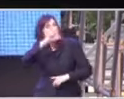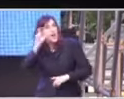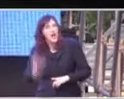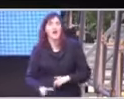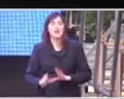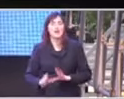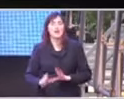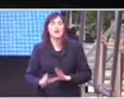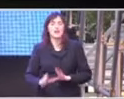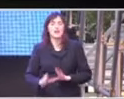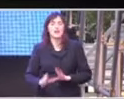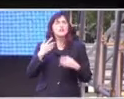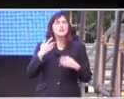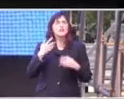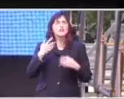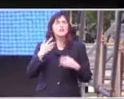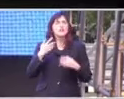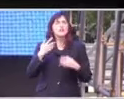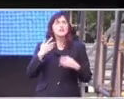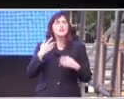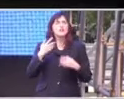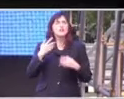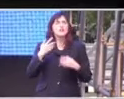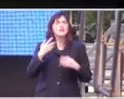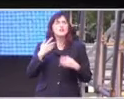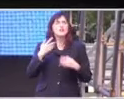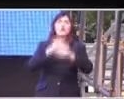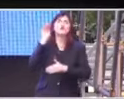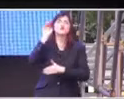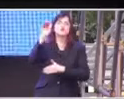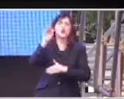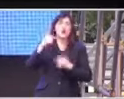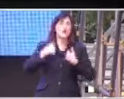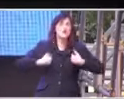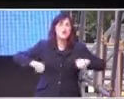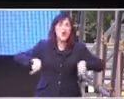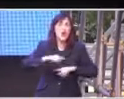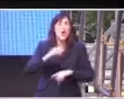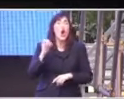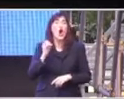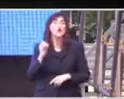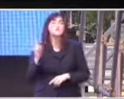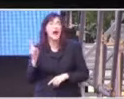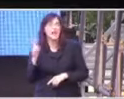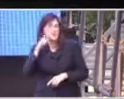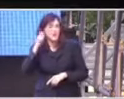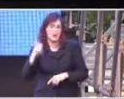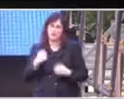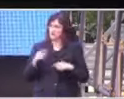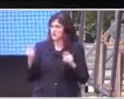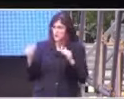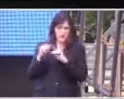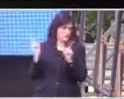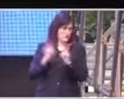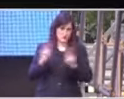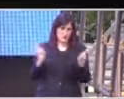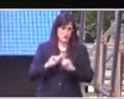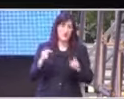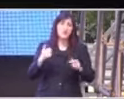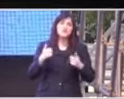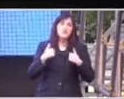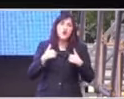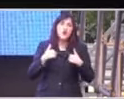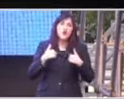siamo orban non siamo melancion siamo le persone che amano l'Italia e che vogliono portare in Italia la